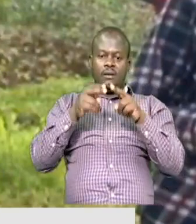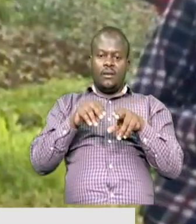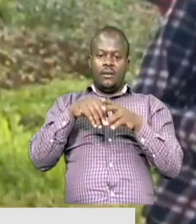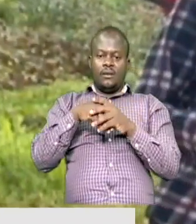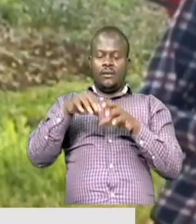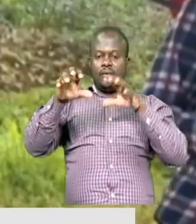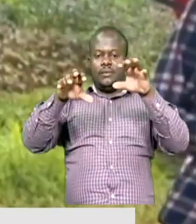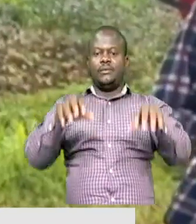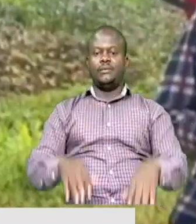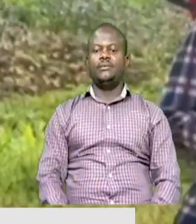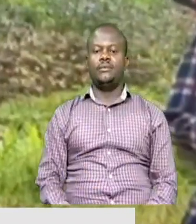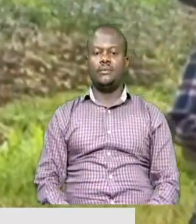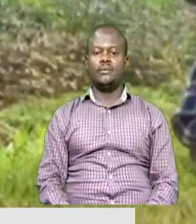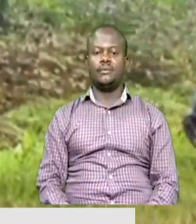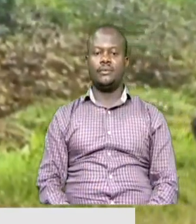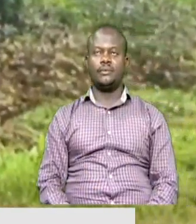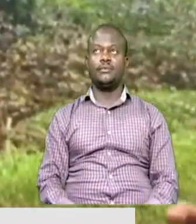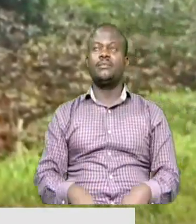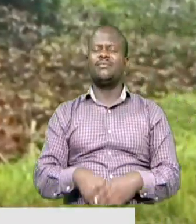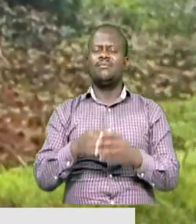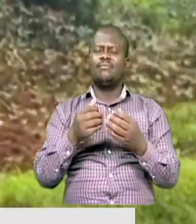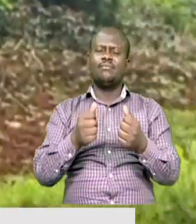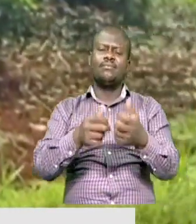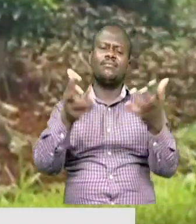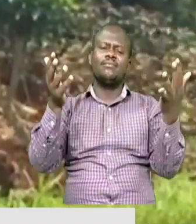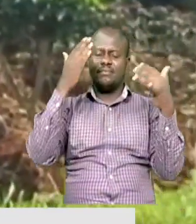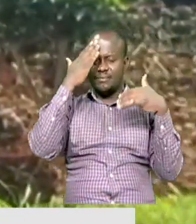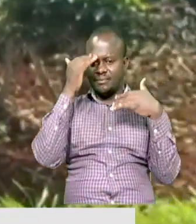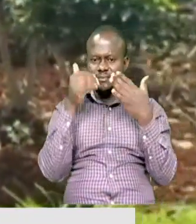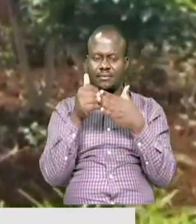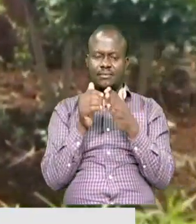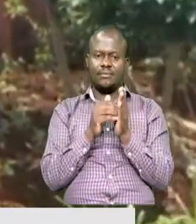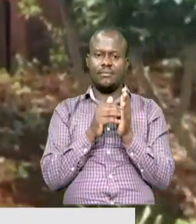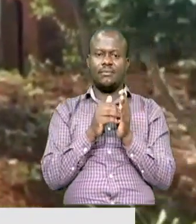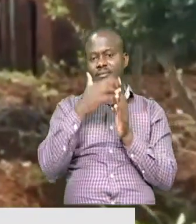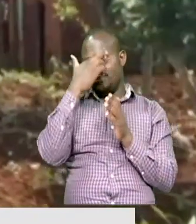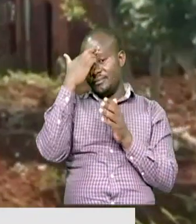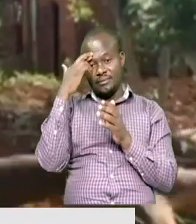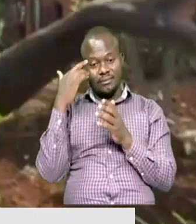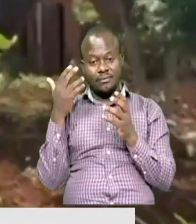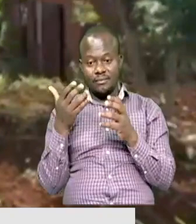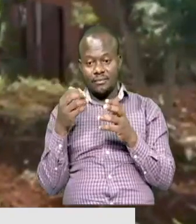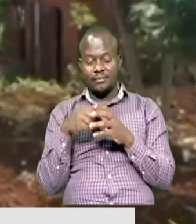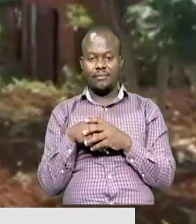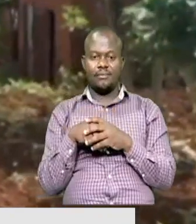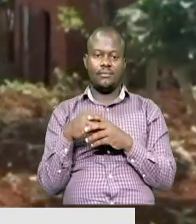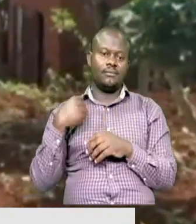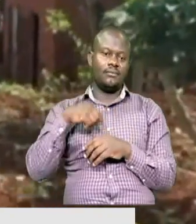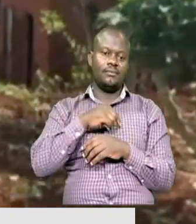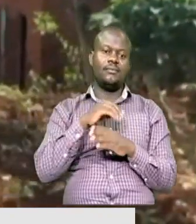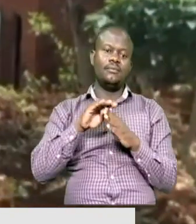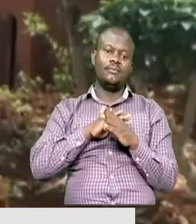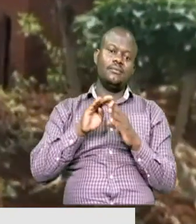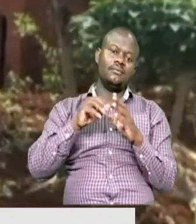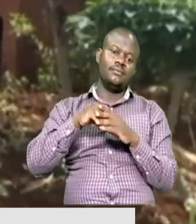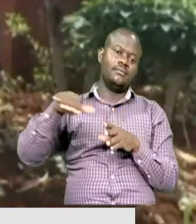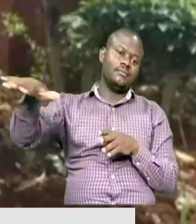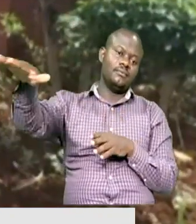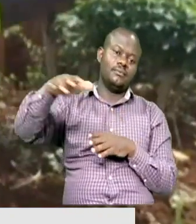gato urabona ngo hari hatereranywe kubera iki ku mpamvu z'uko twaduhugiwemo hirya gato aho